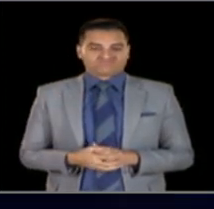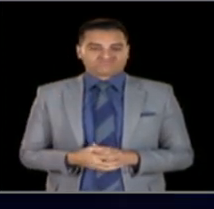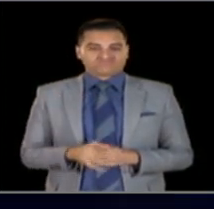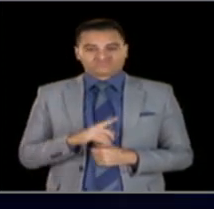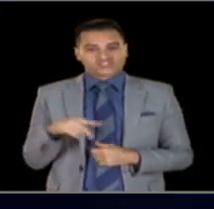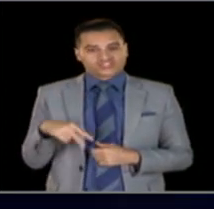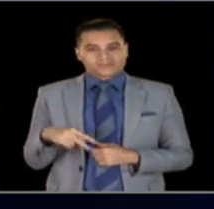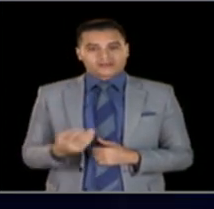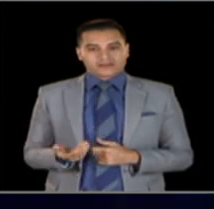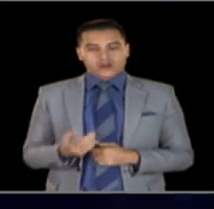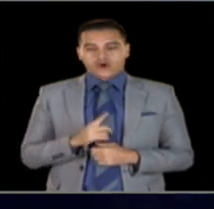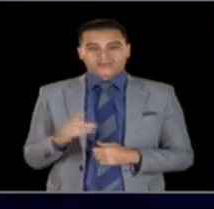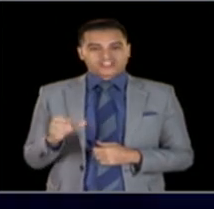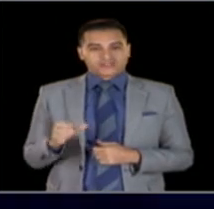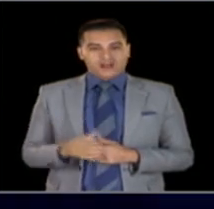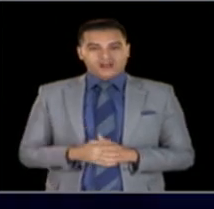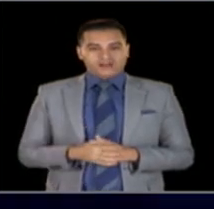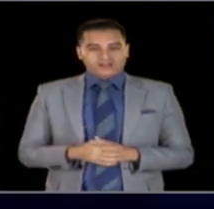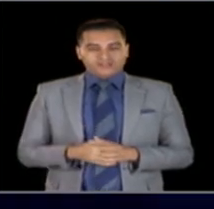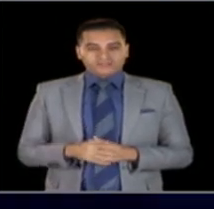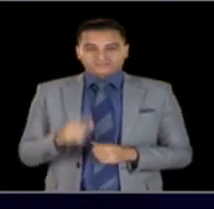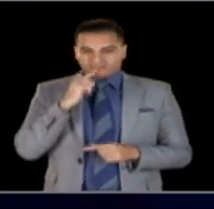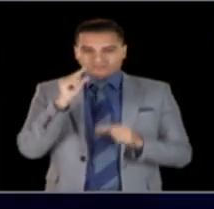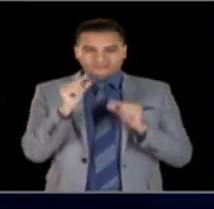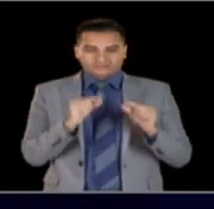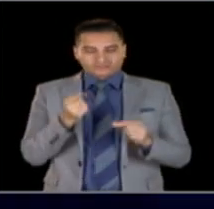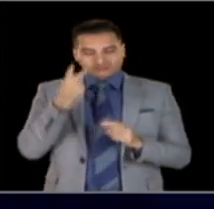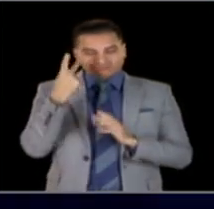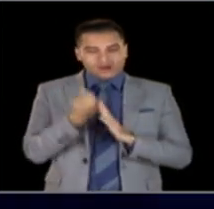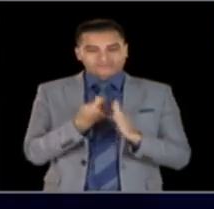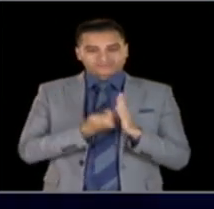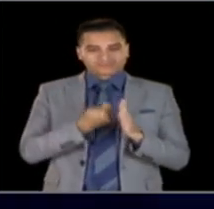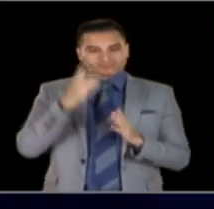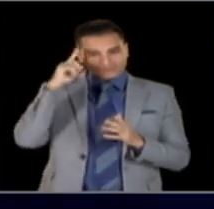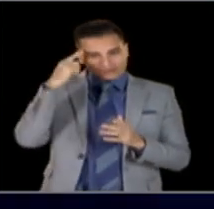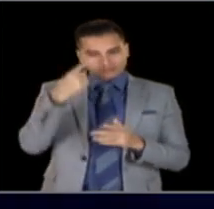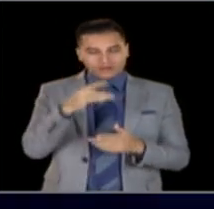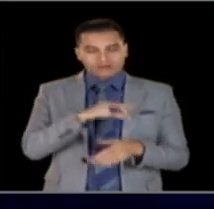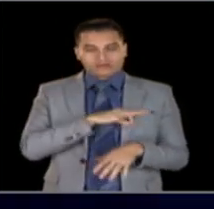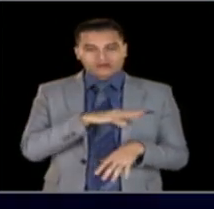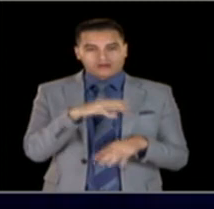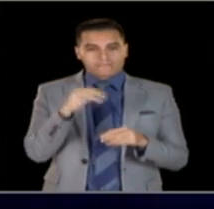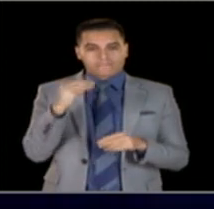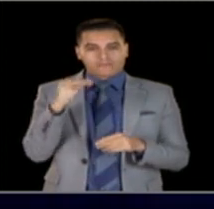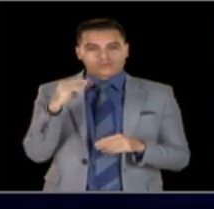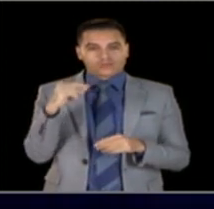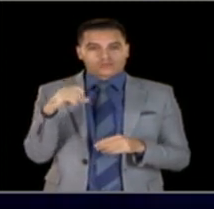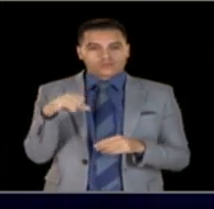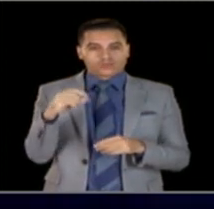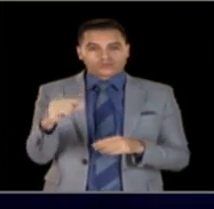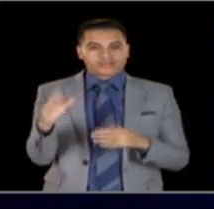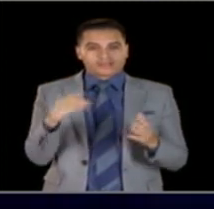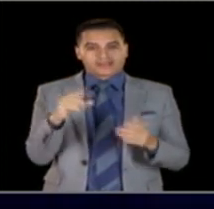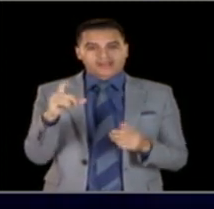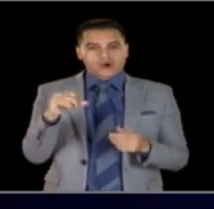مش تمانية ومش تسعة. مقولة للشاعر الفلسطيني محمود درويش، وعايز